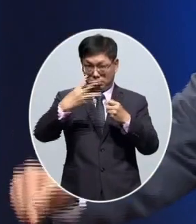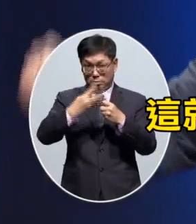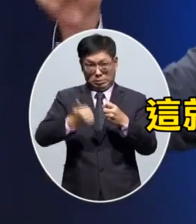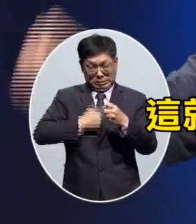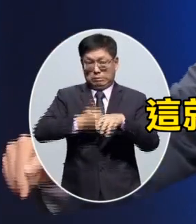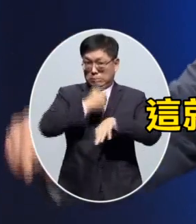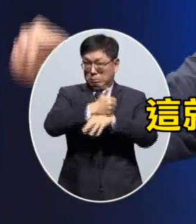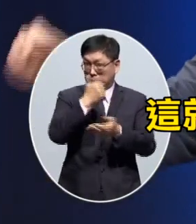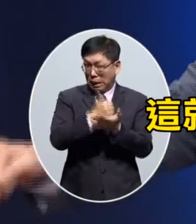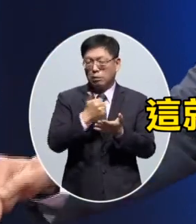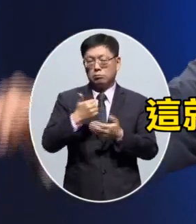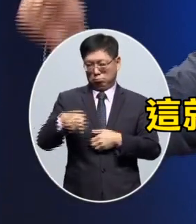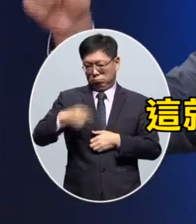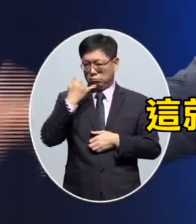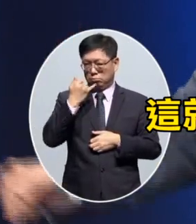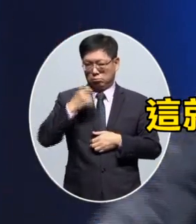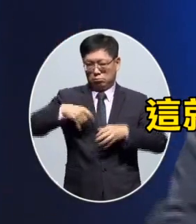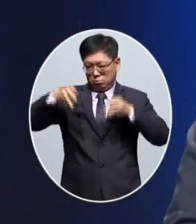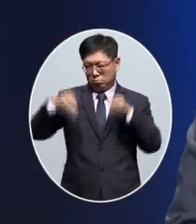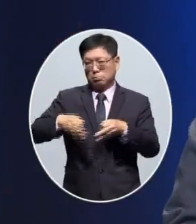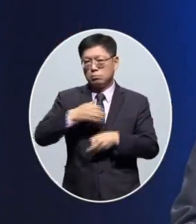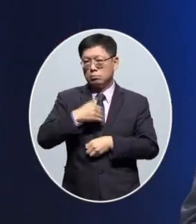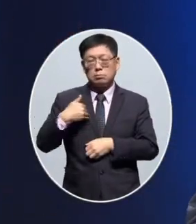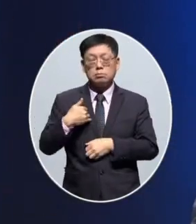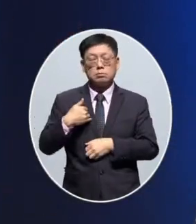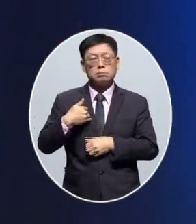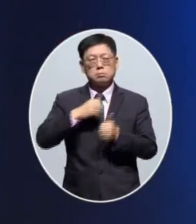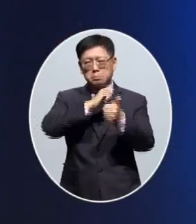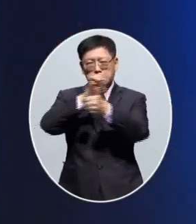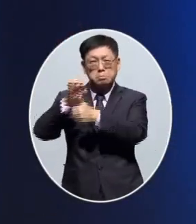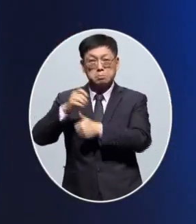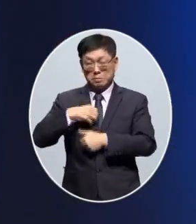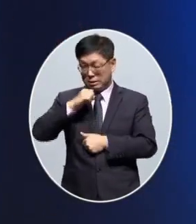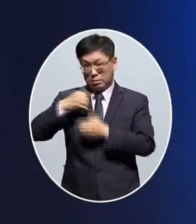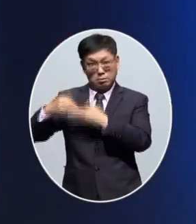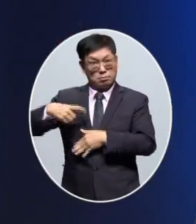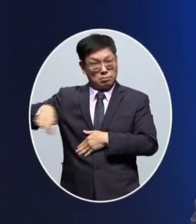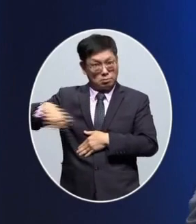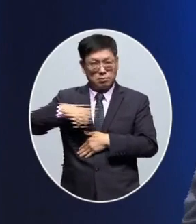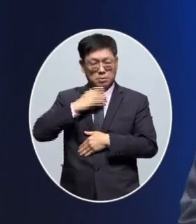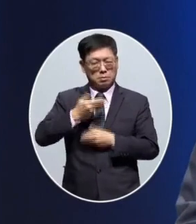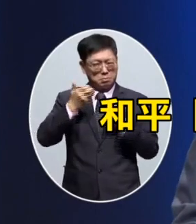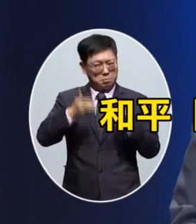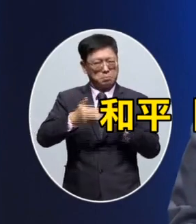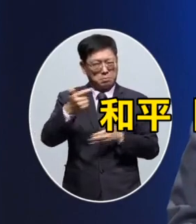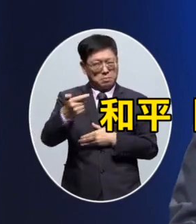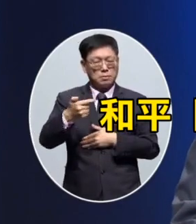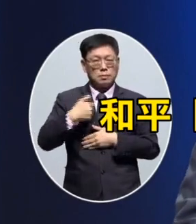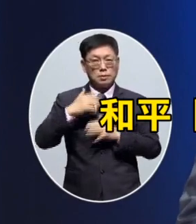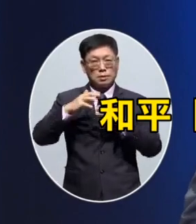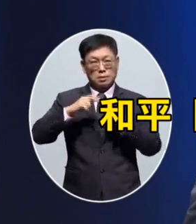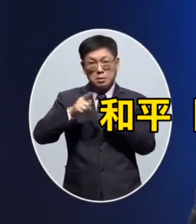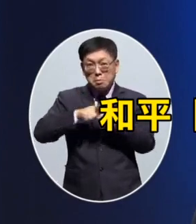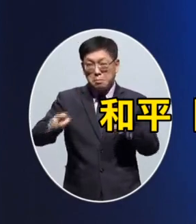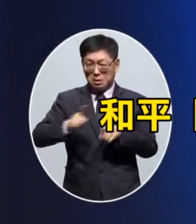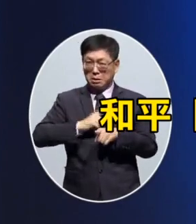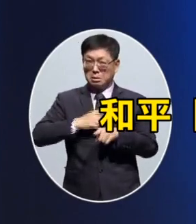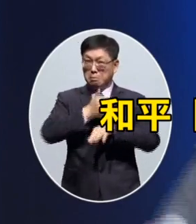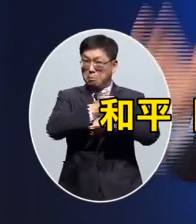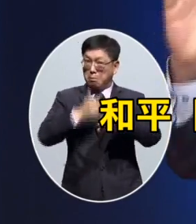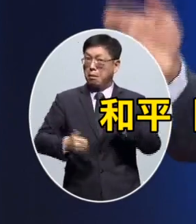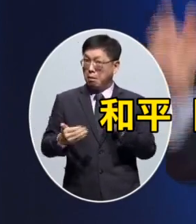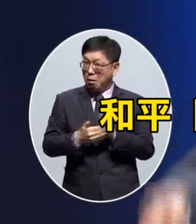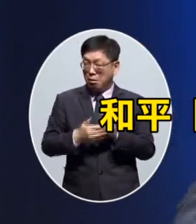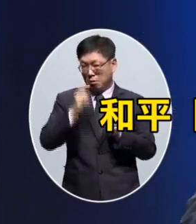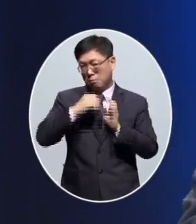兄弟在比赛，比赛什么呢？比赛说谁最能追到哈尼克兹，那谁最能当哈尼克兹的老公？那你们几